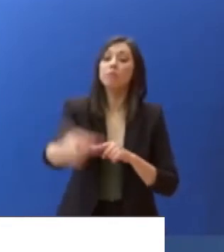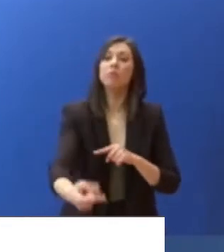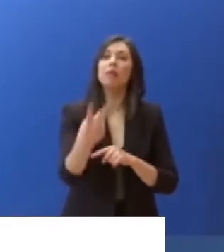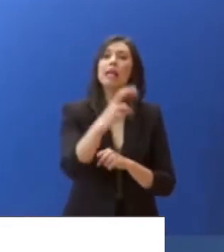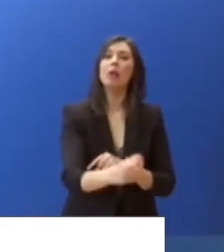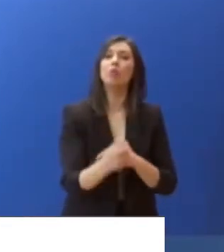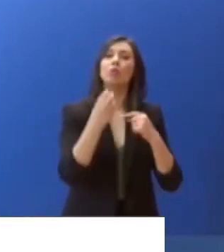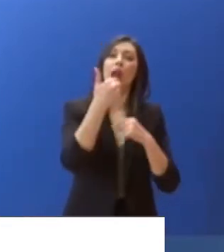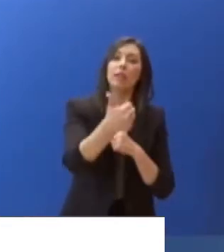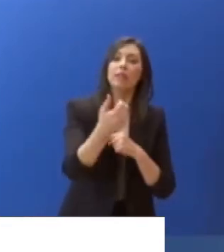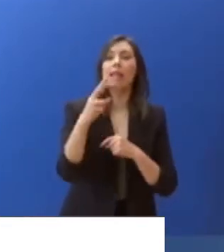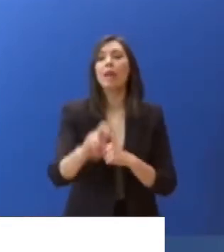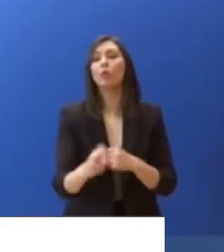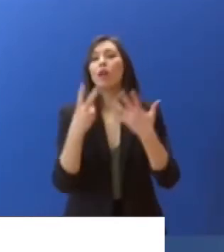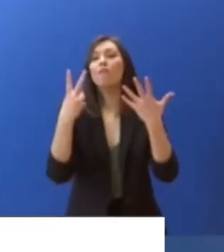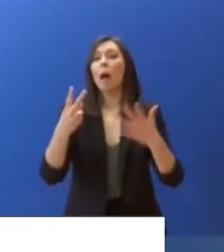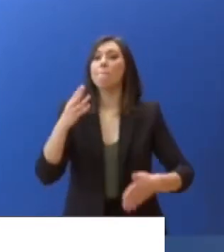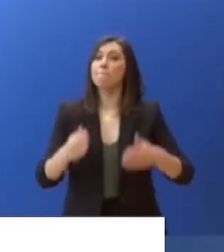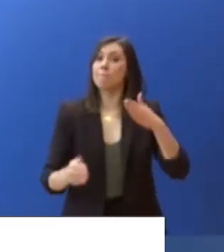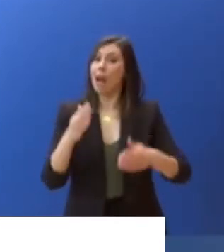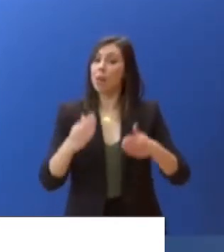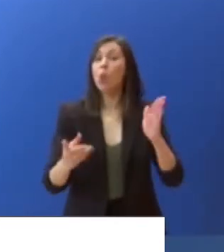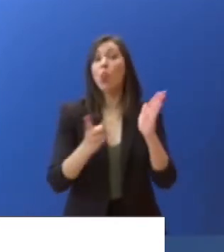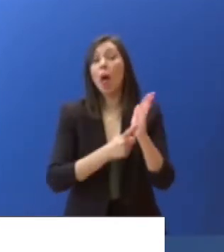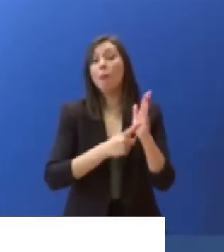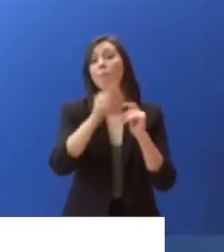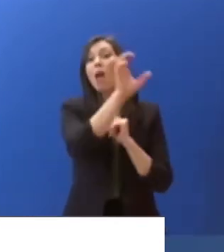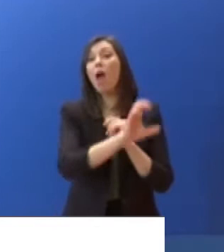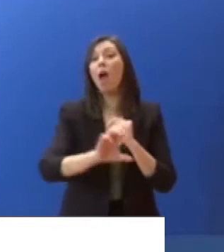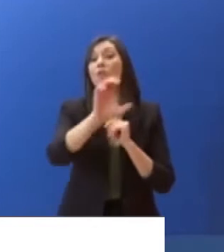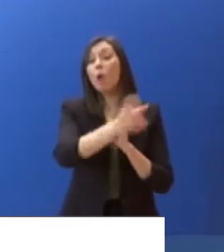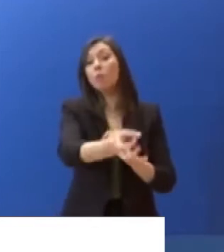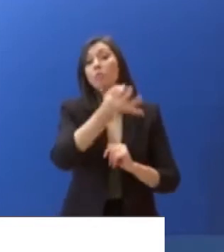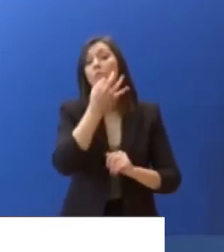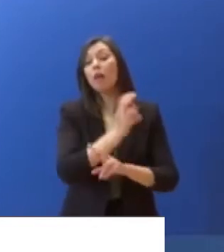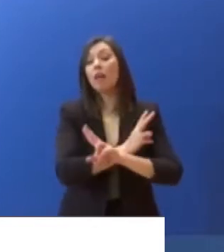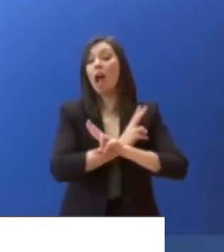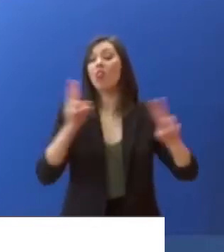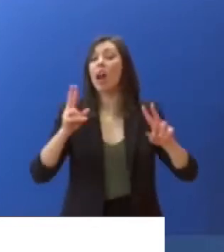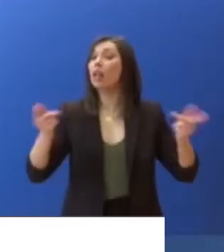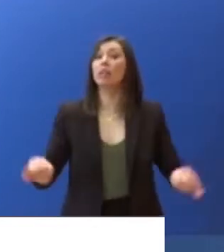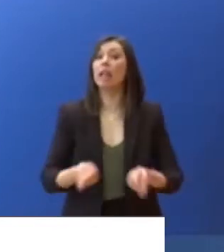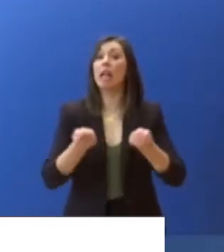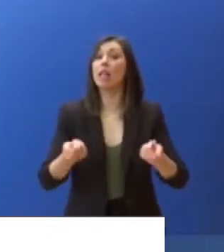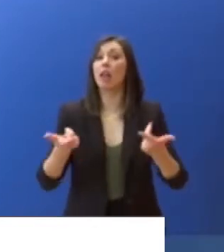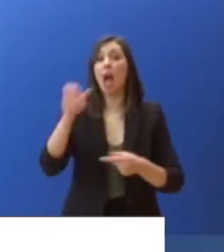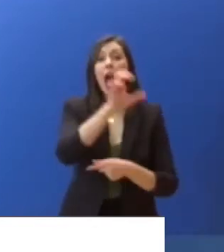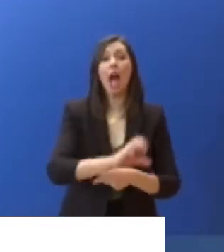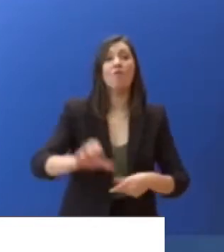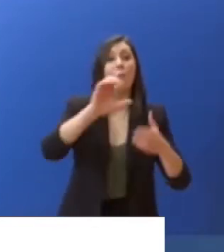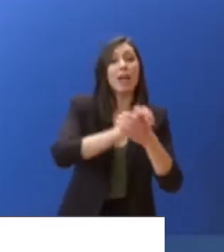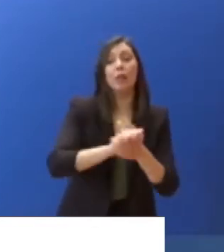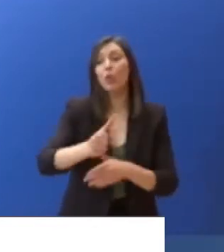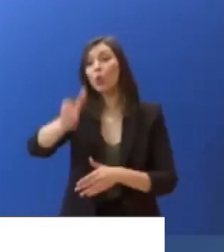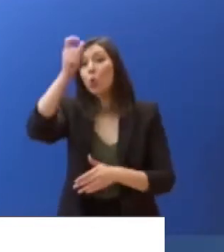και 27 Μαρτίου, η Ευρώπη οφείλει να έχει αποκρισταλώσει τη θέση της για την εφαρμογή της κοινής δήλωσης Ευρωπαϊκής Ένωσης Τουρκίας, υπό